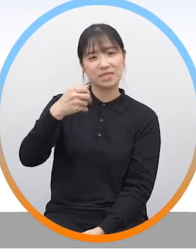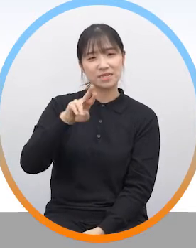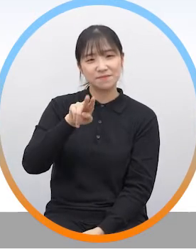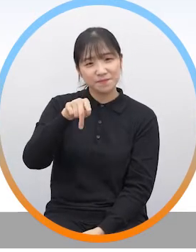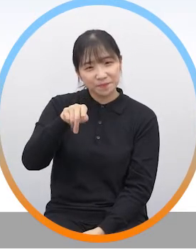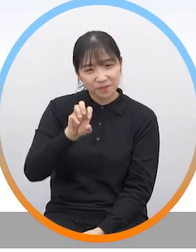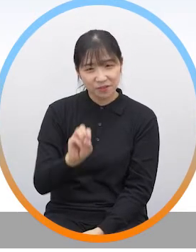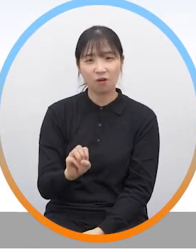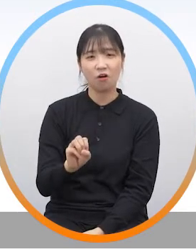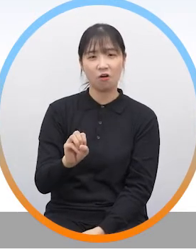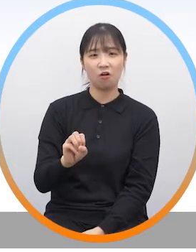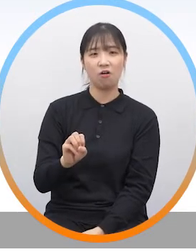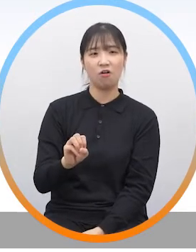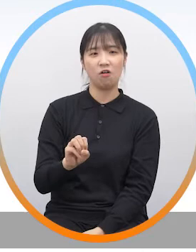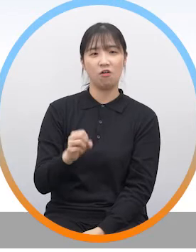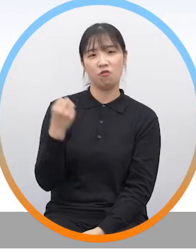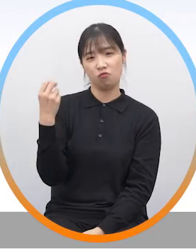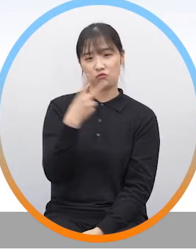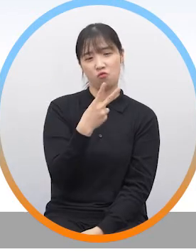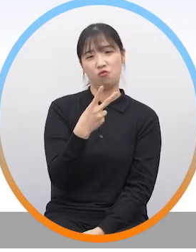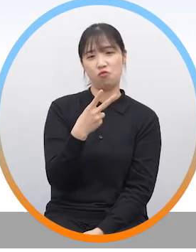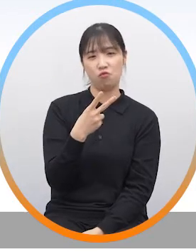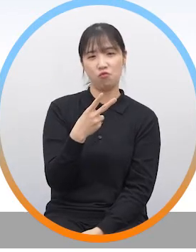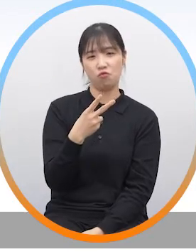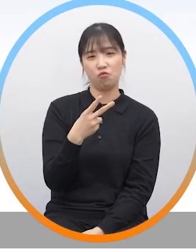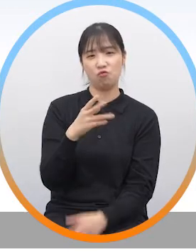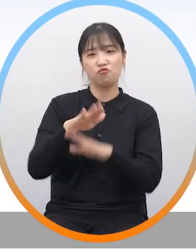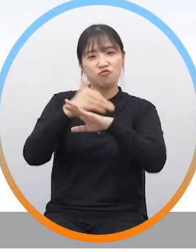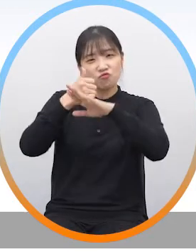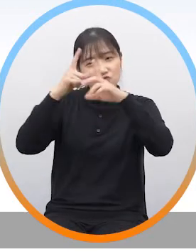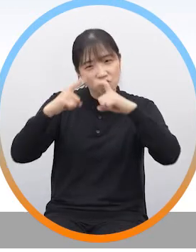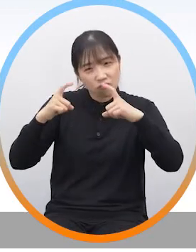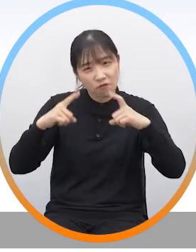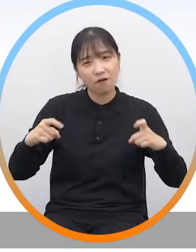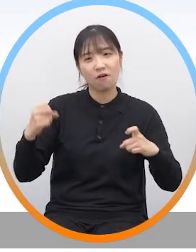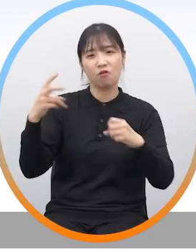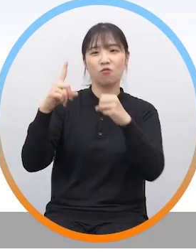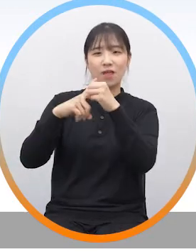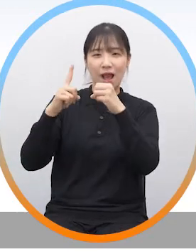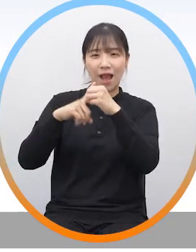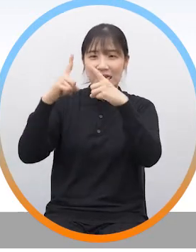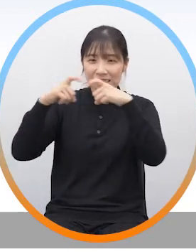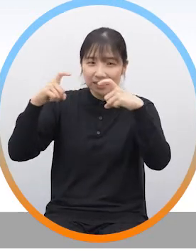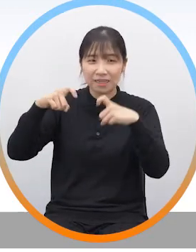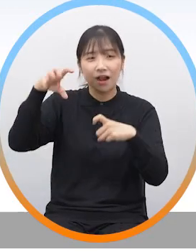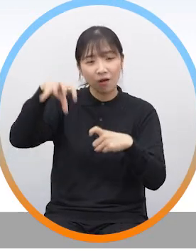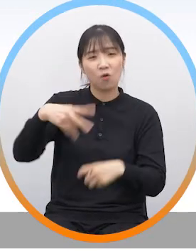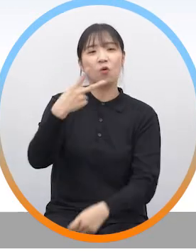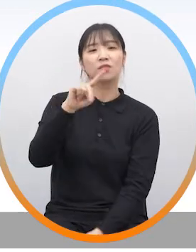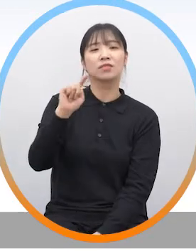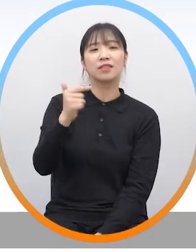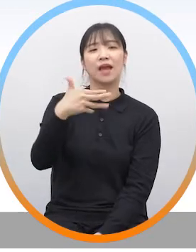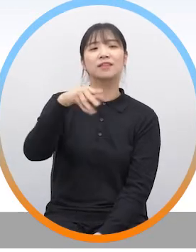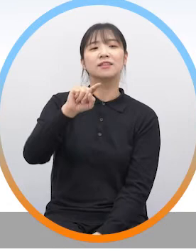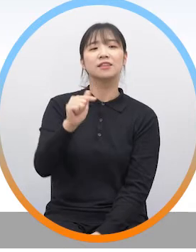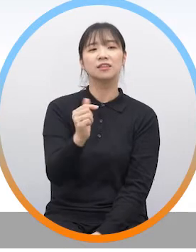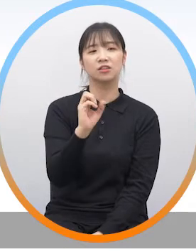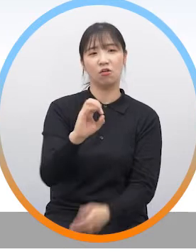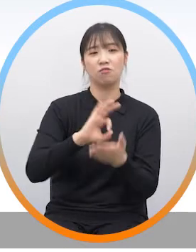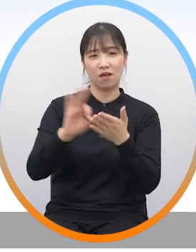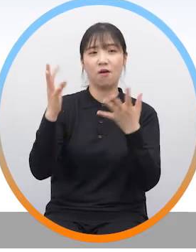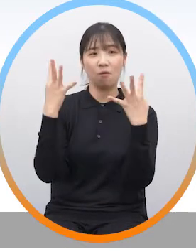읍성에 이런 읍성이랄지 뭐 궁궐이랄지 사찰이 안 되는 우리가 단청을 쓴다 했지 않습니까? 쓸